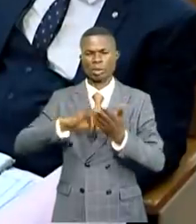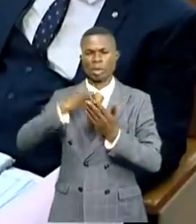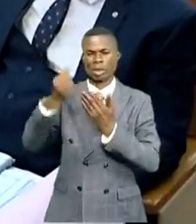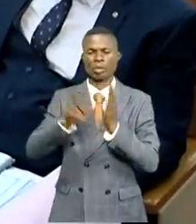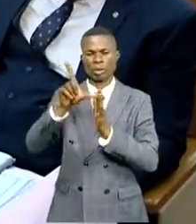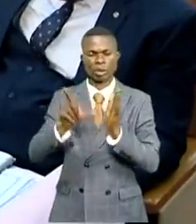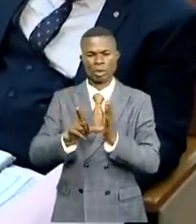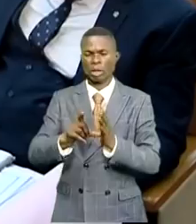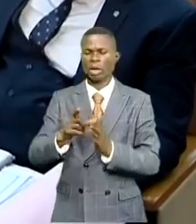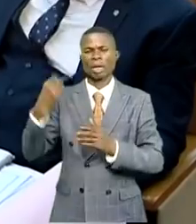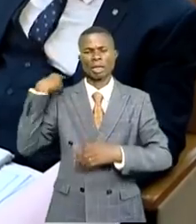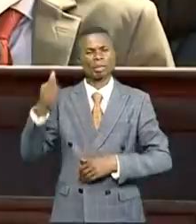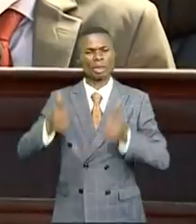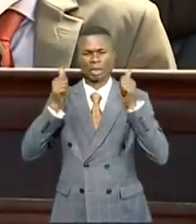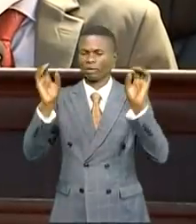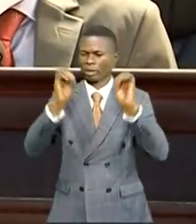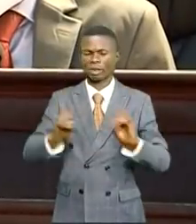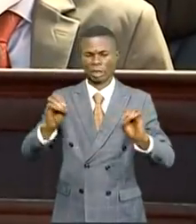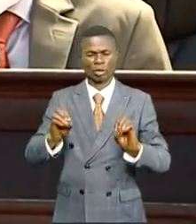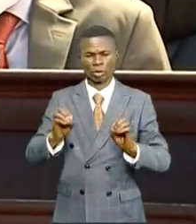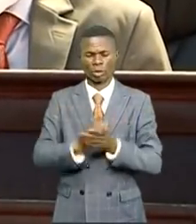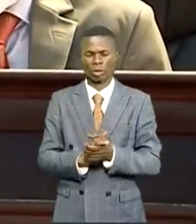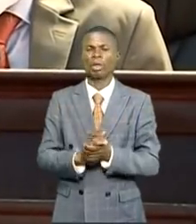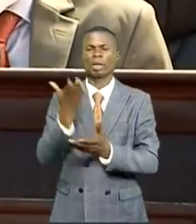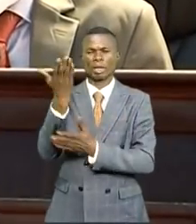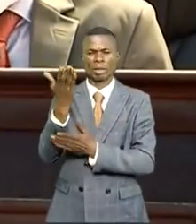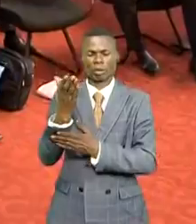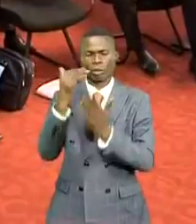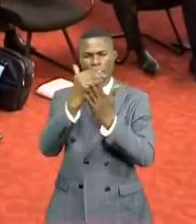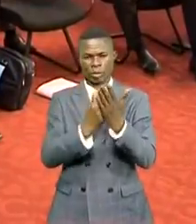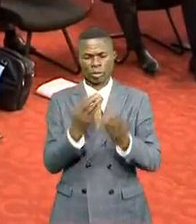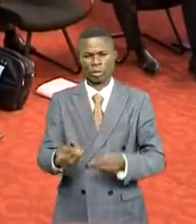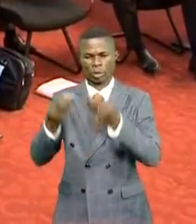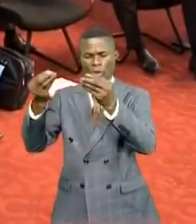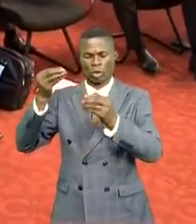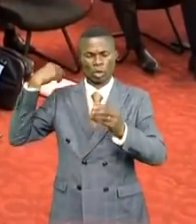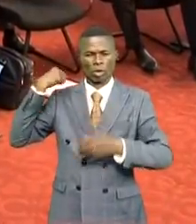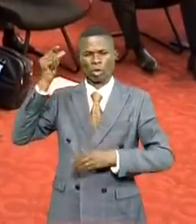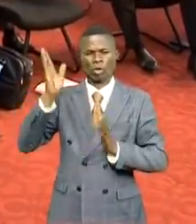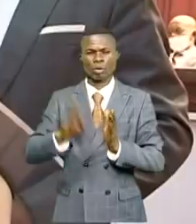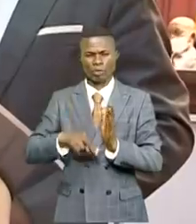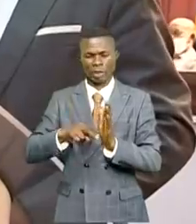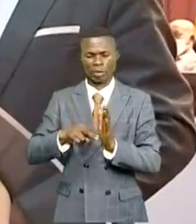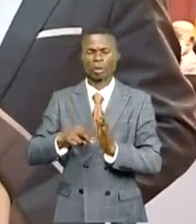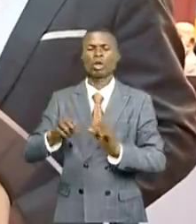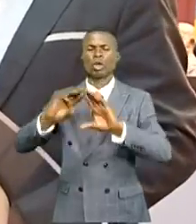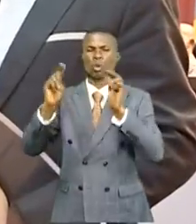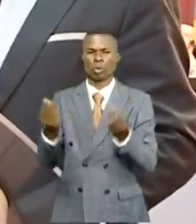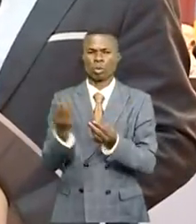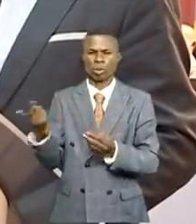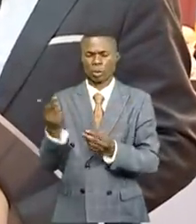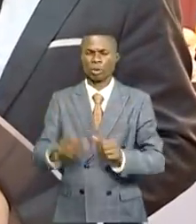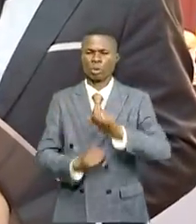n'a voté contre, aucun ne s'est abstenu. Quelques recommandations ont tout de même été faites au gouvernement. La commission mixte s'est penchée sur